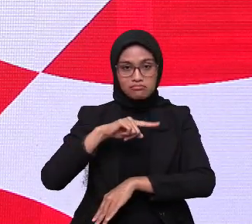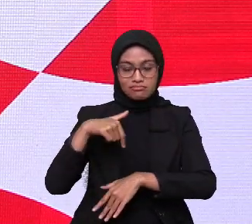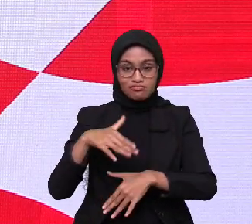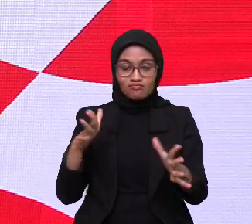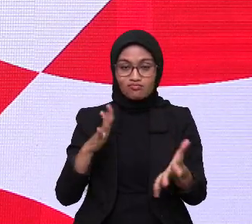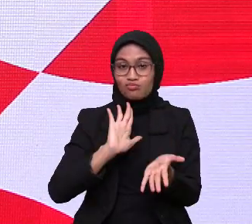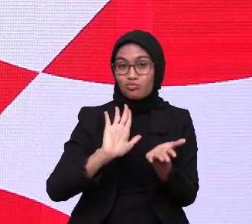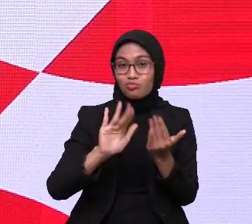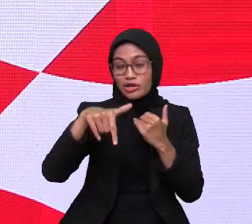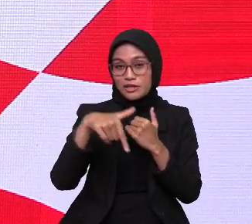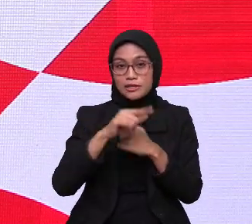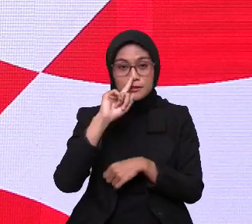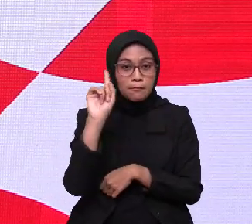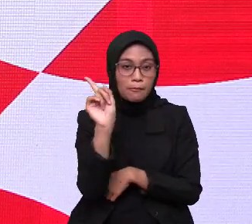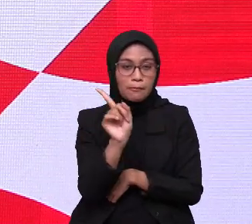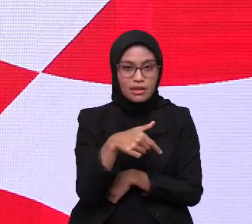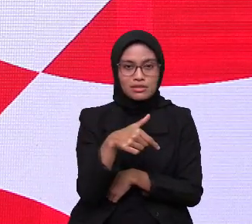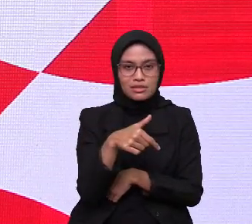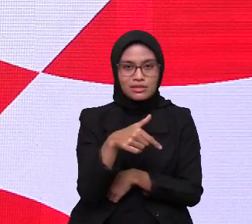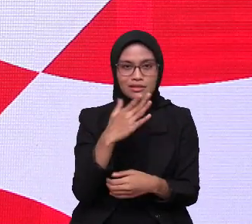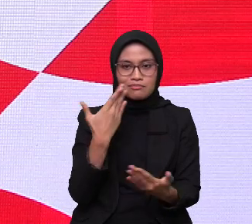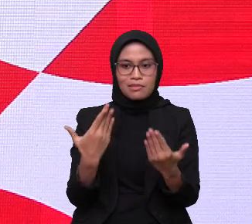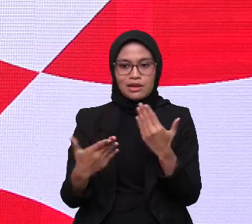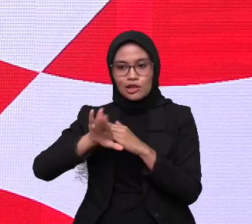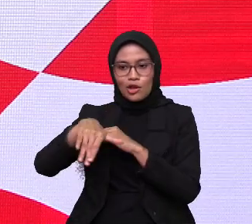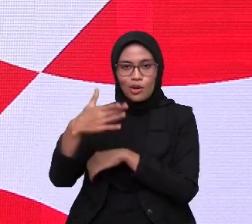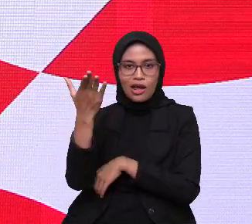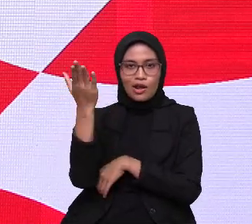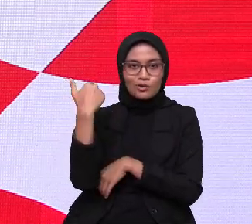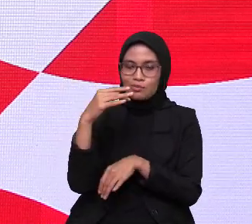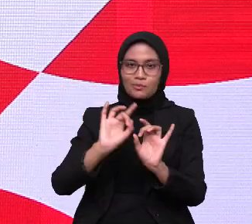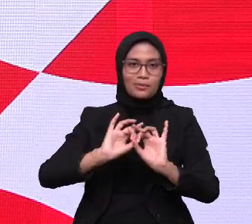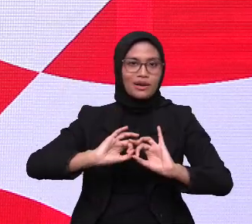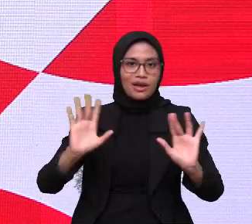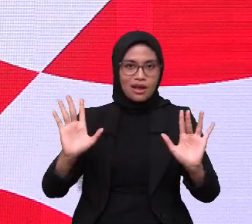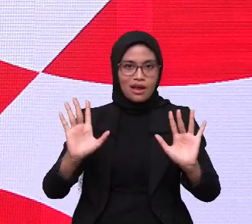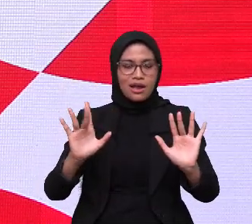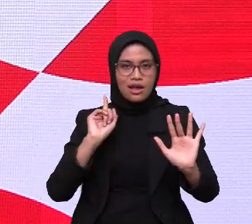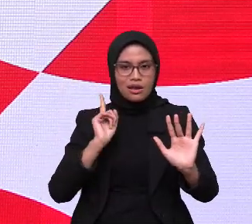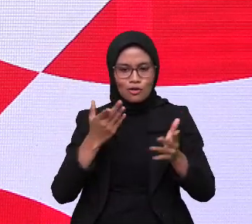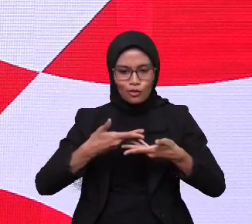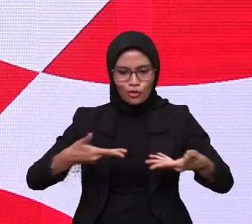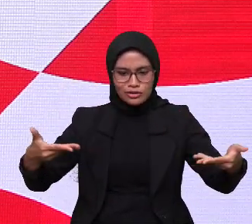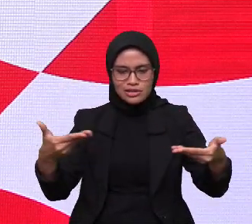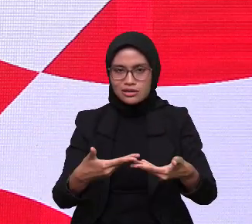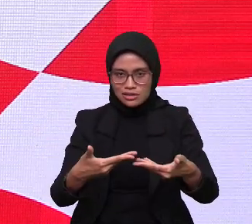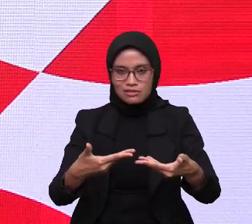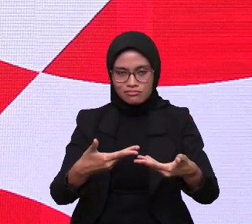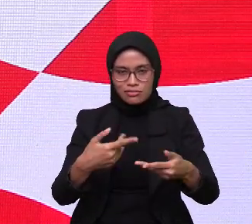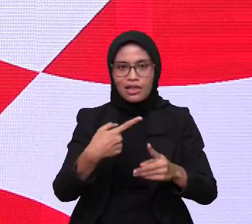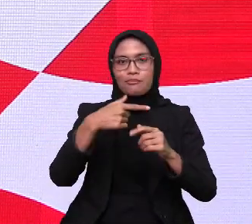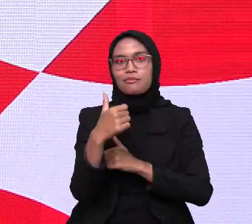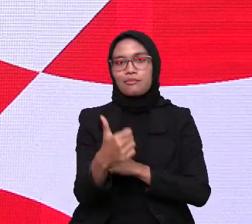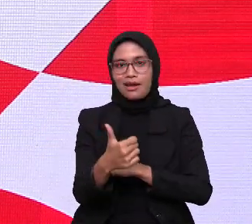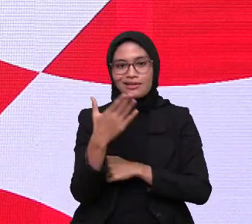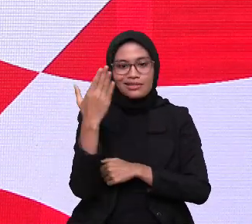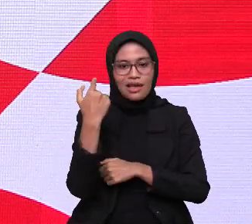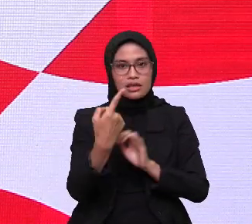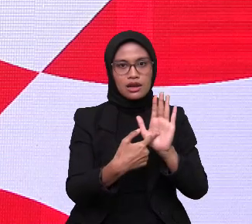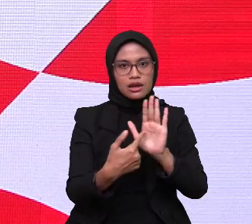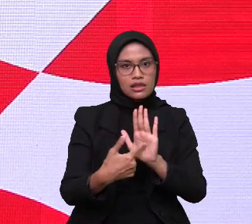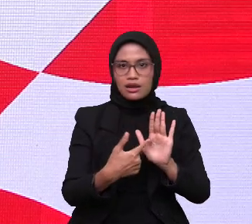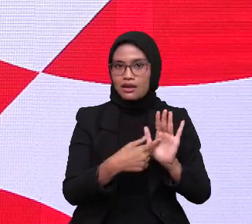dibandingkan kondisi pandemi di tahun lalu terlihat dari adanya perbaikan dari indikator-indikator yang telah saya sebutkan